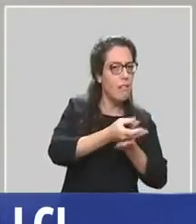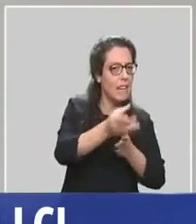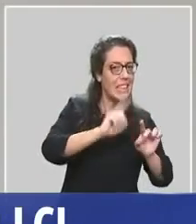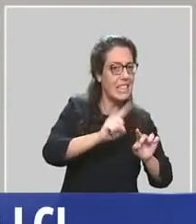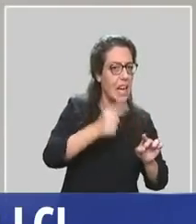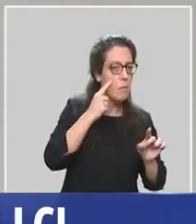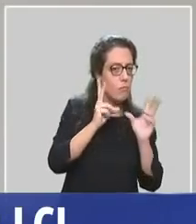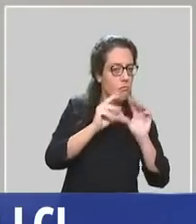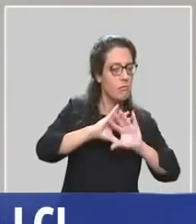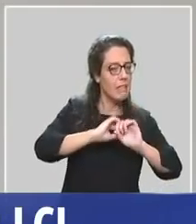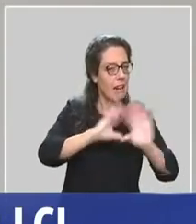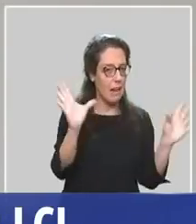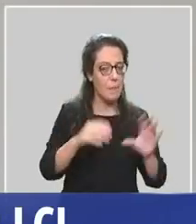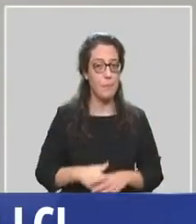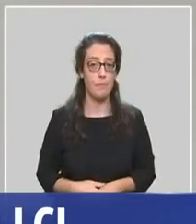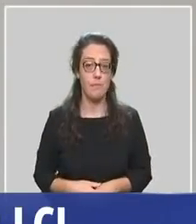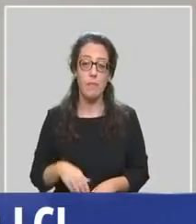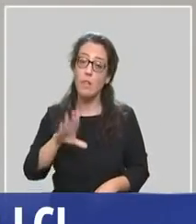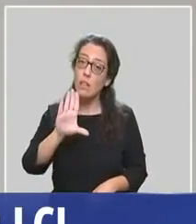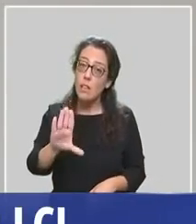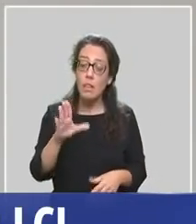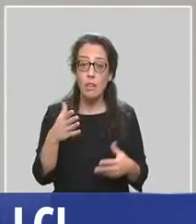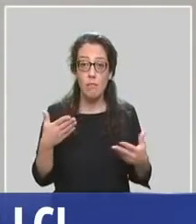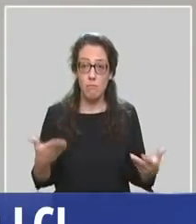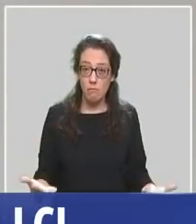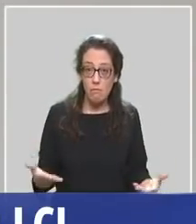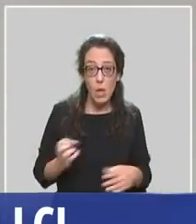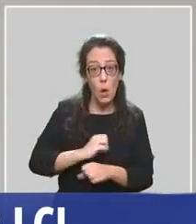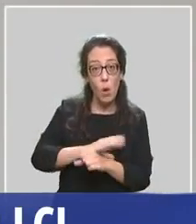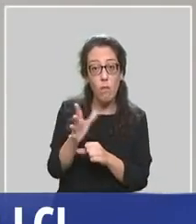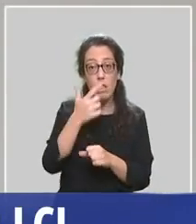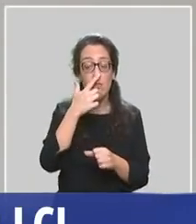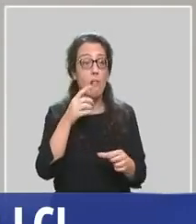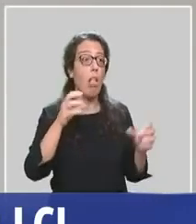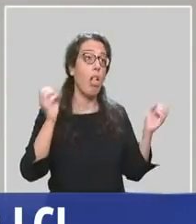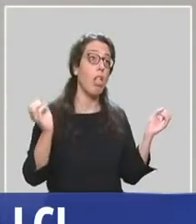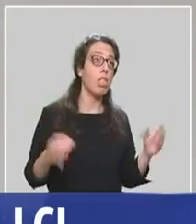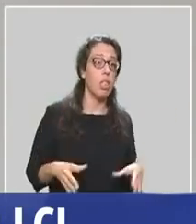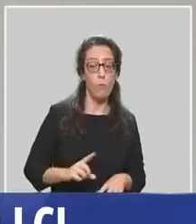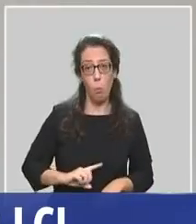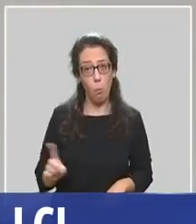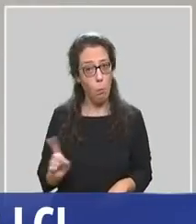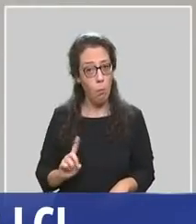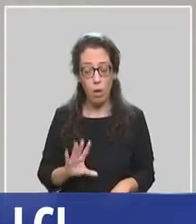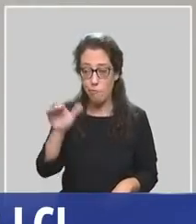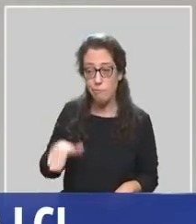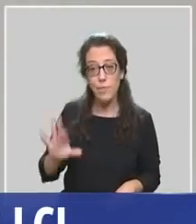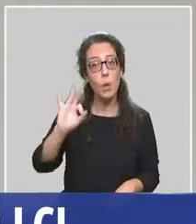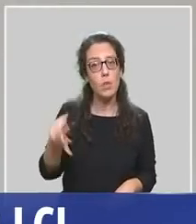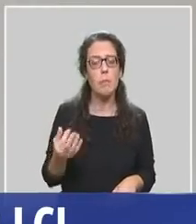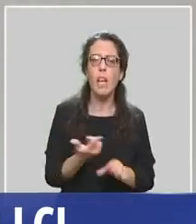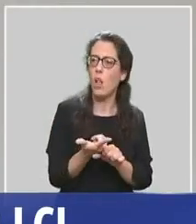je veux vous dire qu'il n'y a aucune fatalité face à ce Covid et à ces cycles. Depuis 2 ans, la donne a